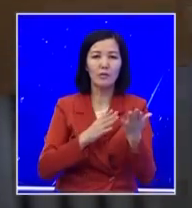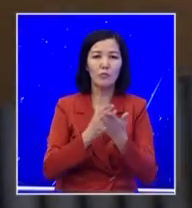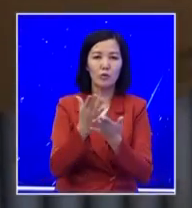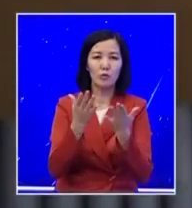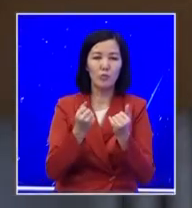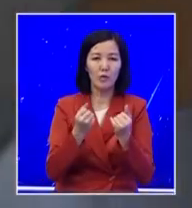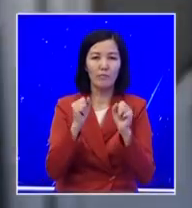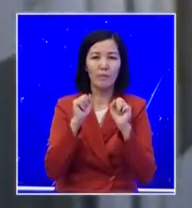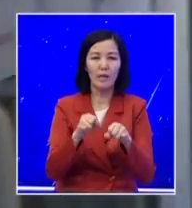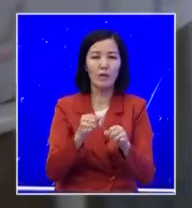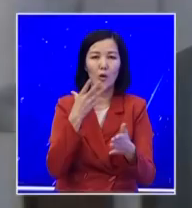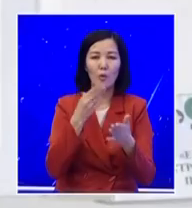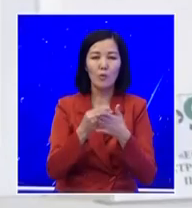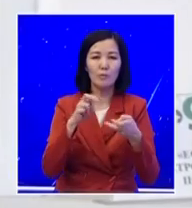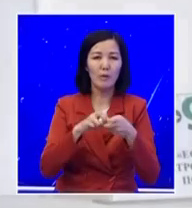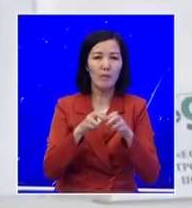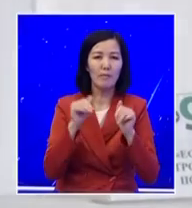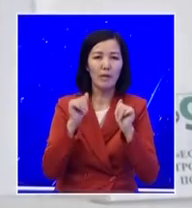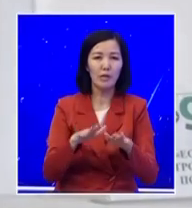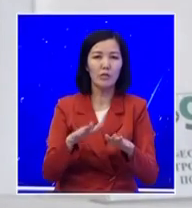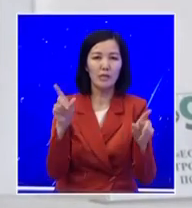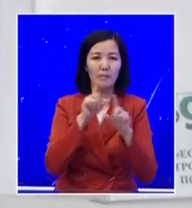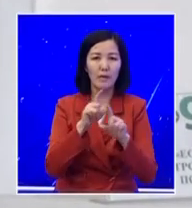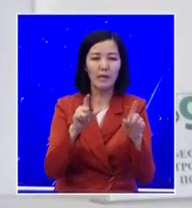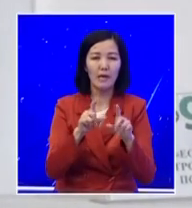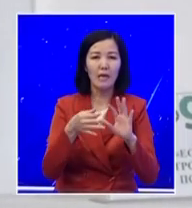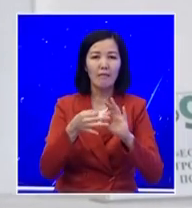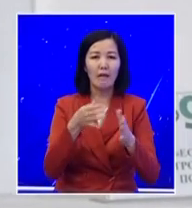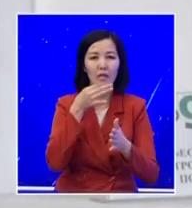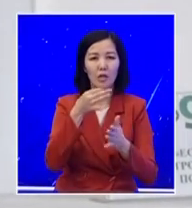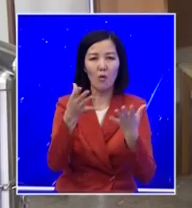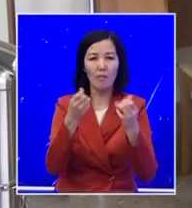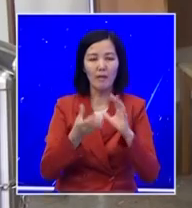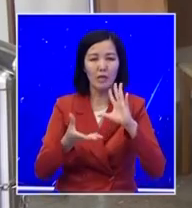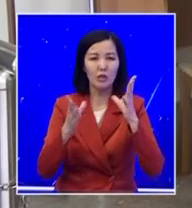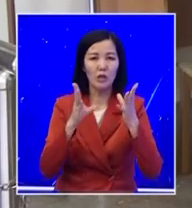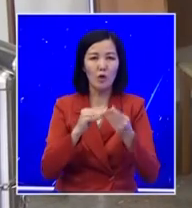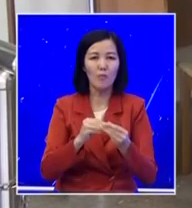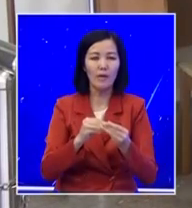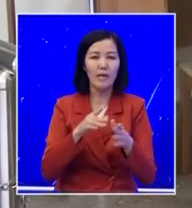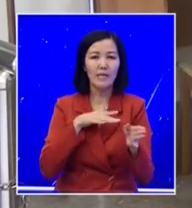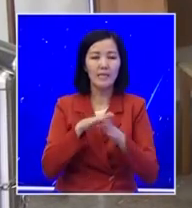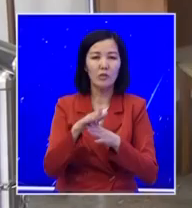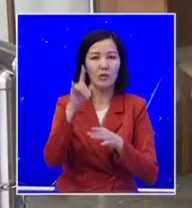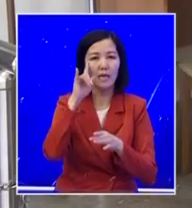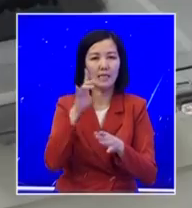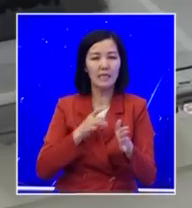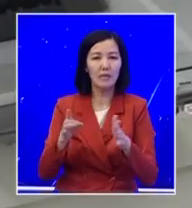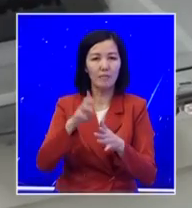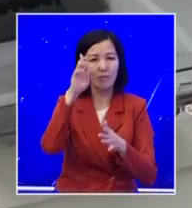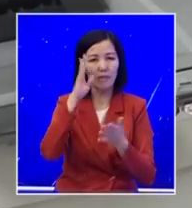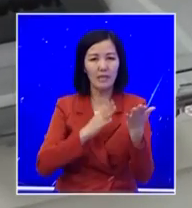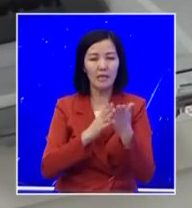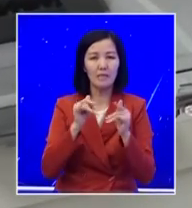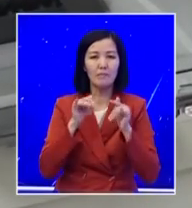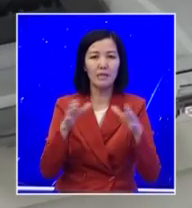Өз мәселелерін оңай шешті. Құзырлы мекеме өкілдерінен нақ жауап алды. Жалпы бұл тұжырымдаманы іске асыруда Қазақстан